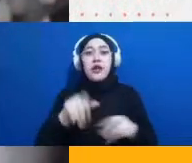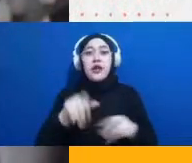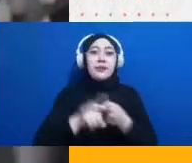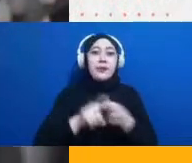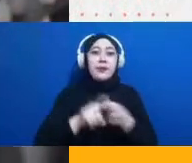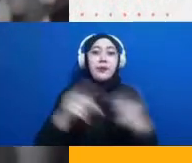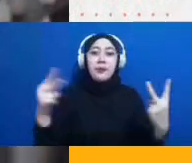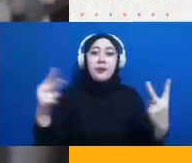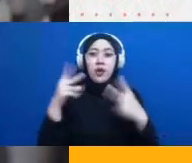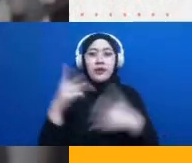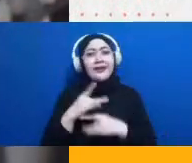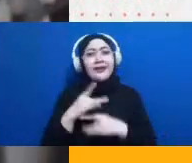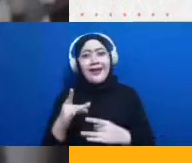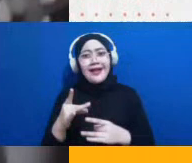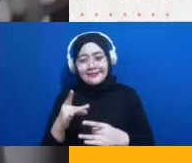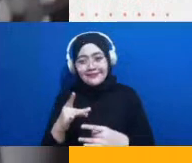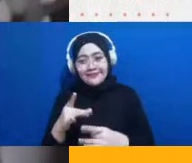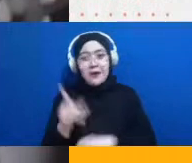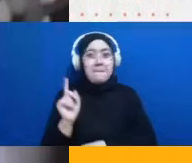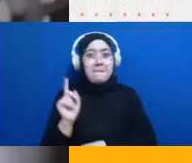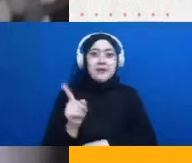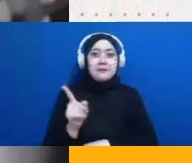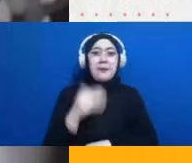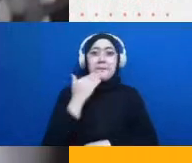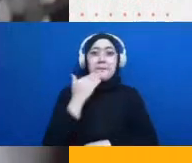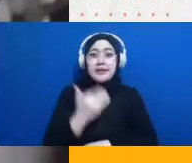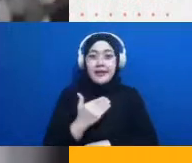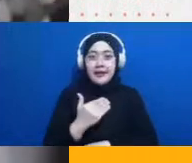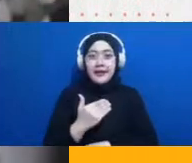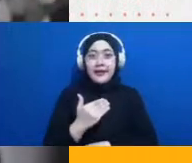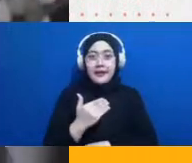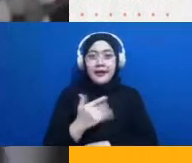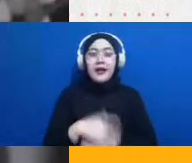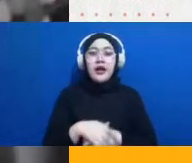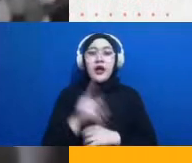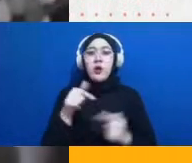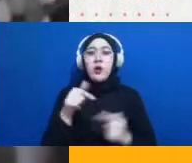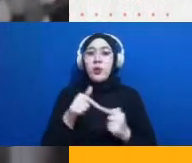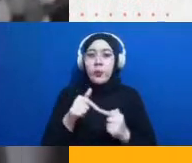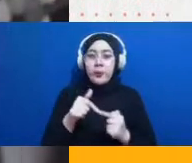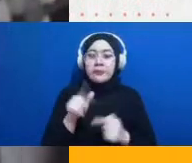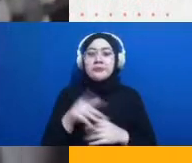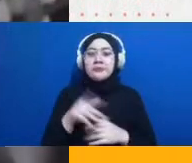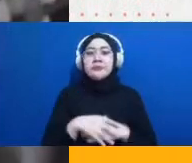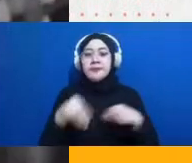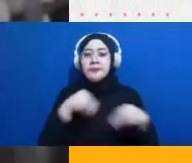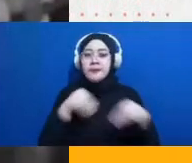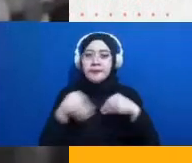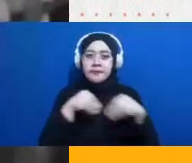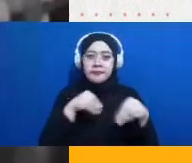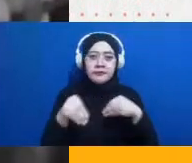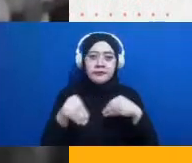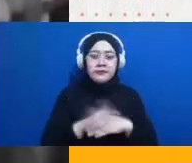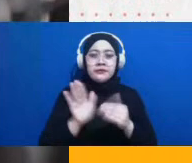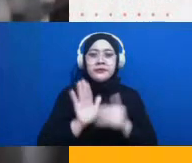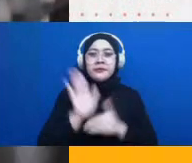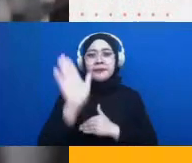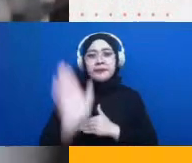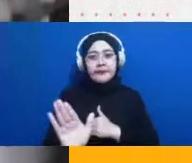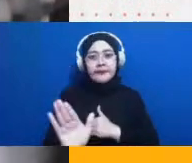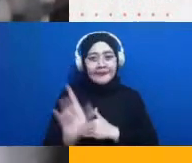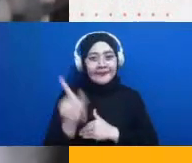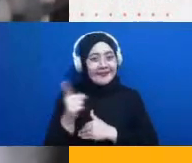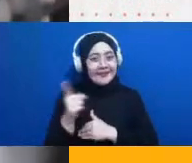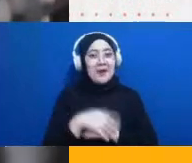sangat antusias sekali karena memang games-nya juga berkaitan dengan materi yang disampaikan, dan untuk selanjutnya pastinya